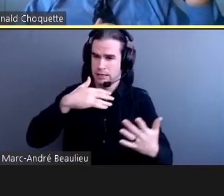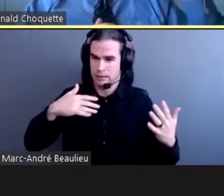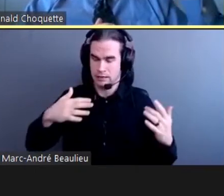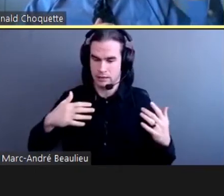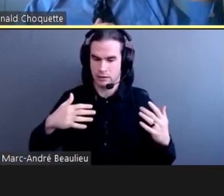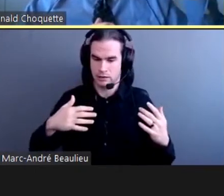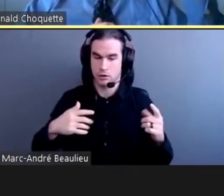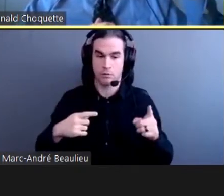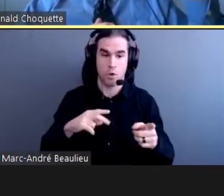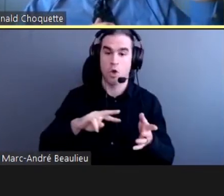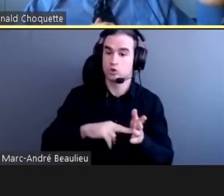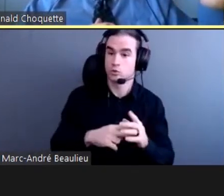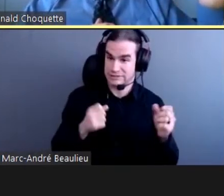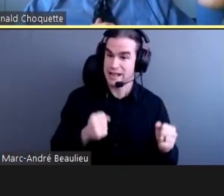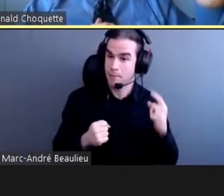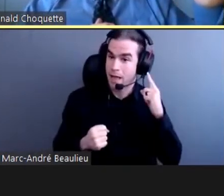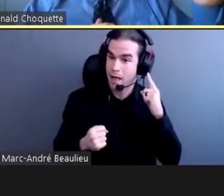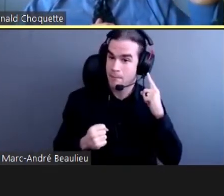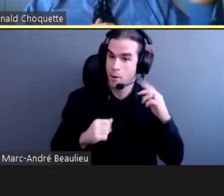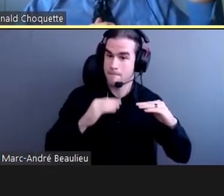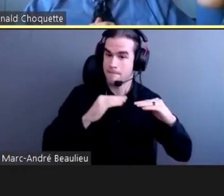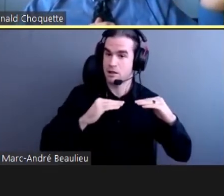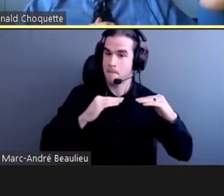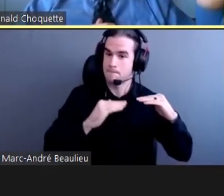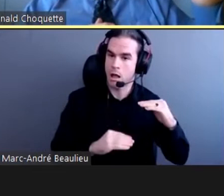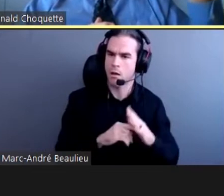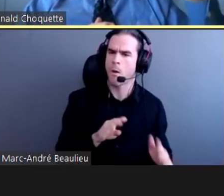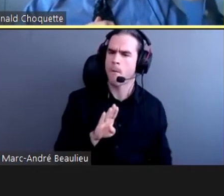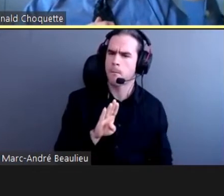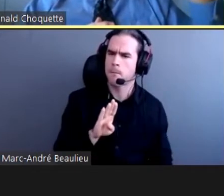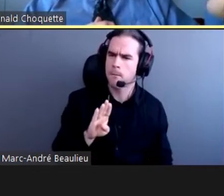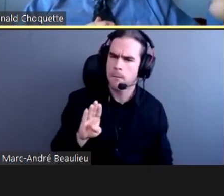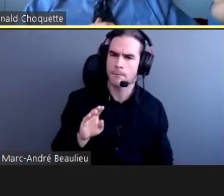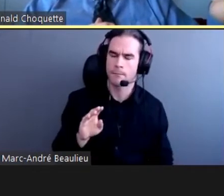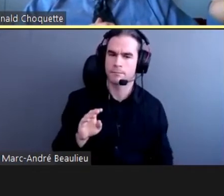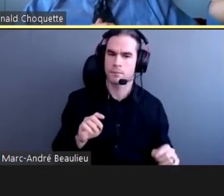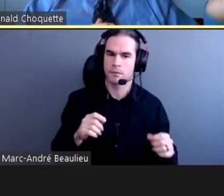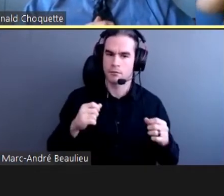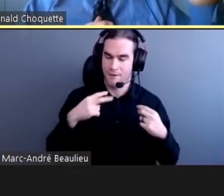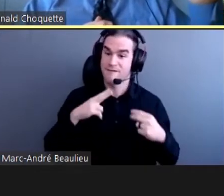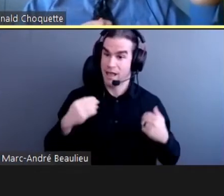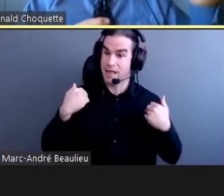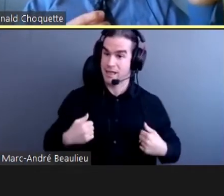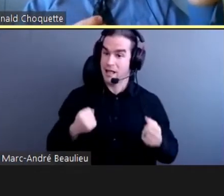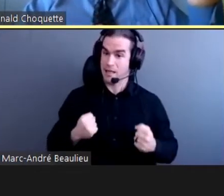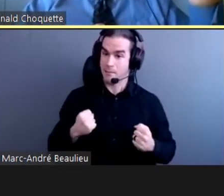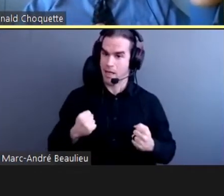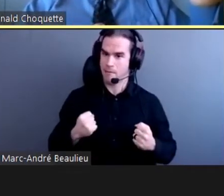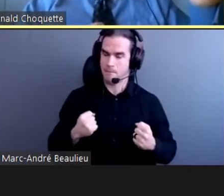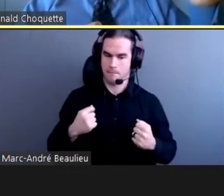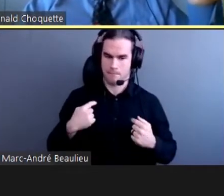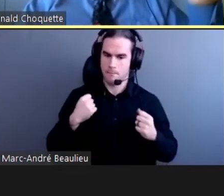étaient audibles, comme les sons de basse fréquence, comme des bups, qui étaient audibles, qui permettaient à